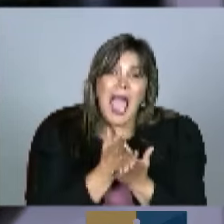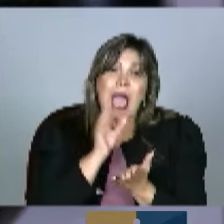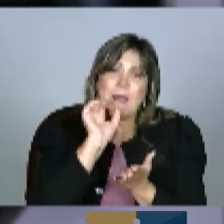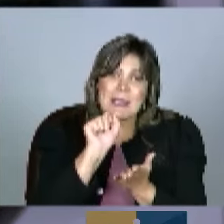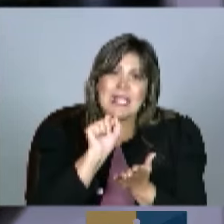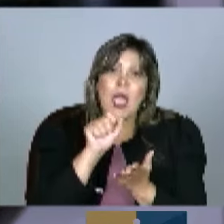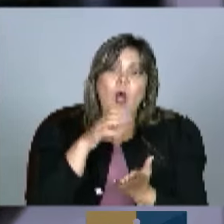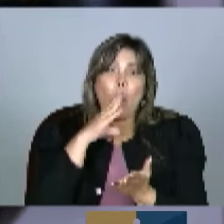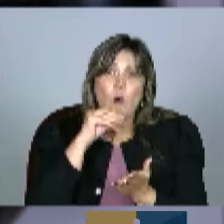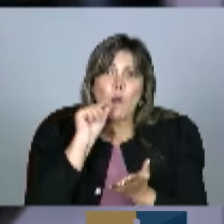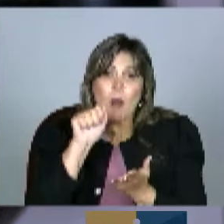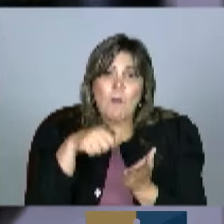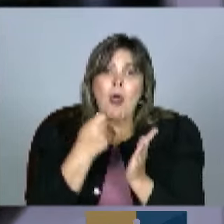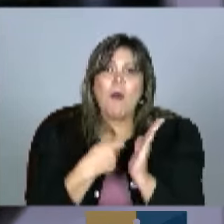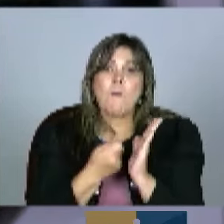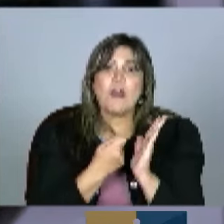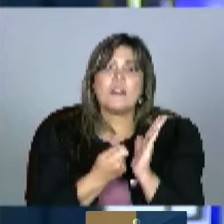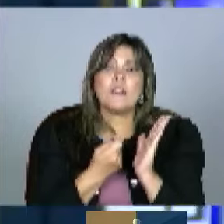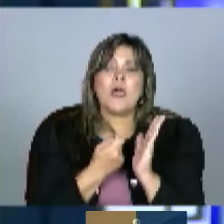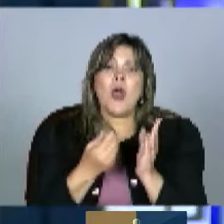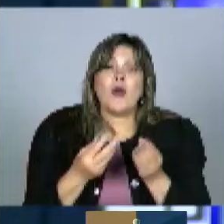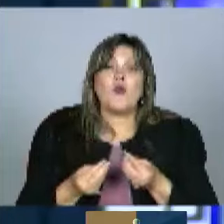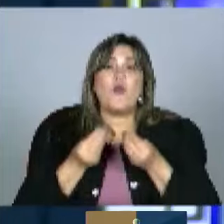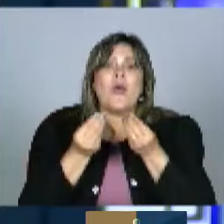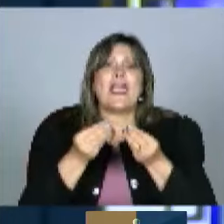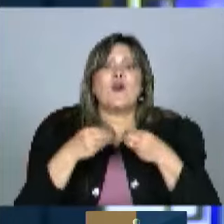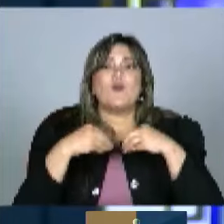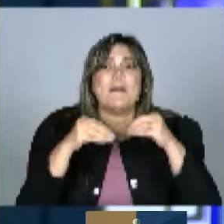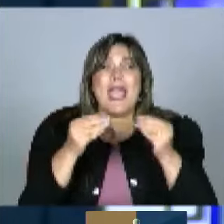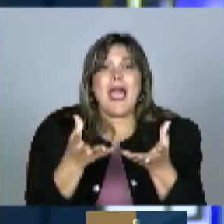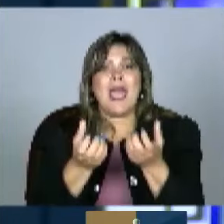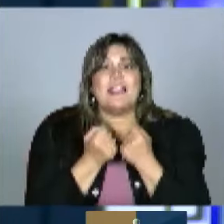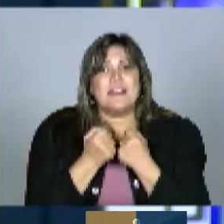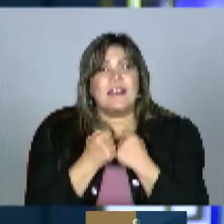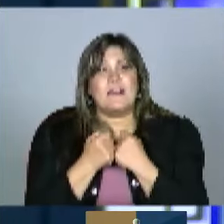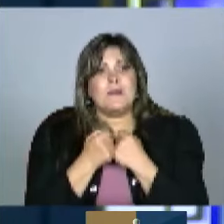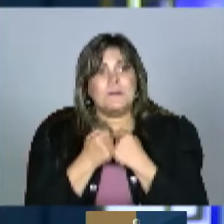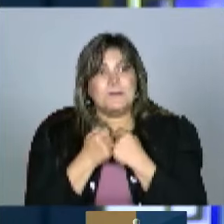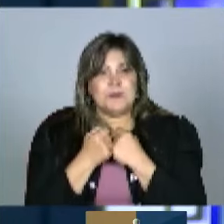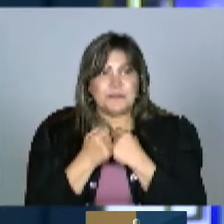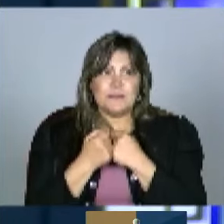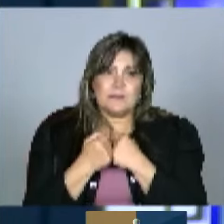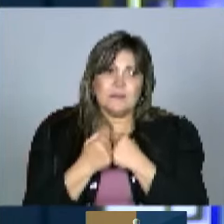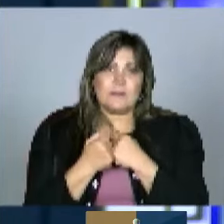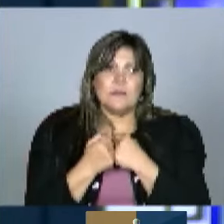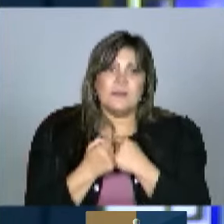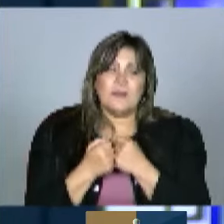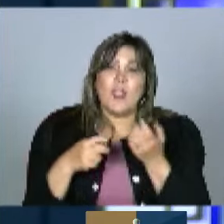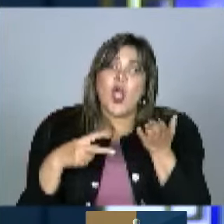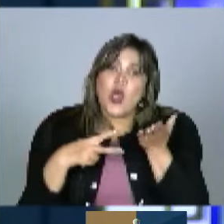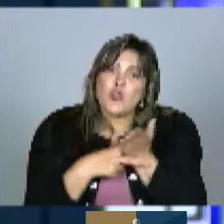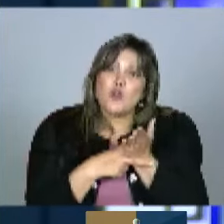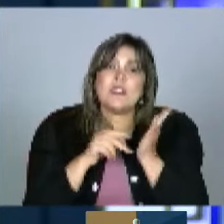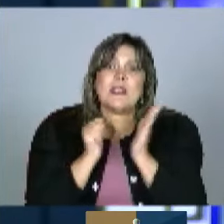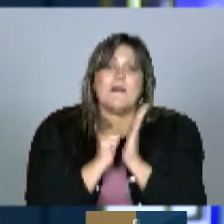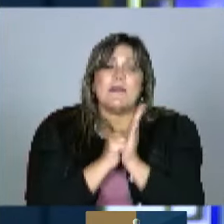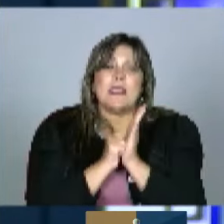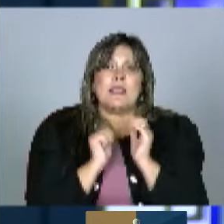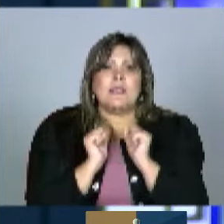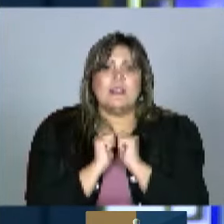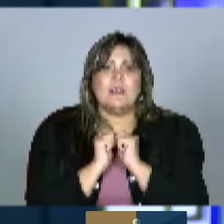ايوه بالضبط كده نصيب نصيبه بالميراس من ابو البيت لا ده جزء من مراس